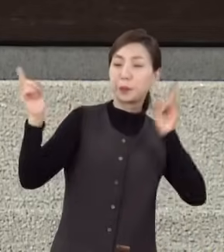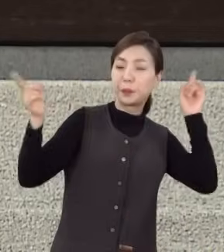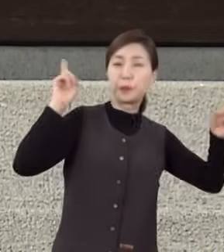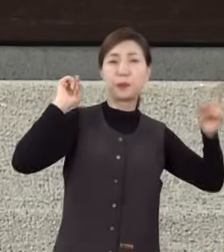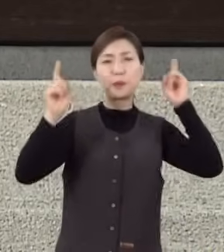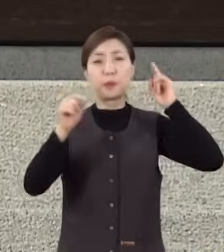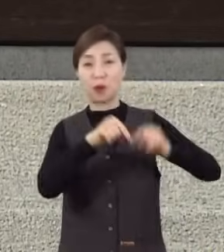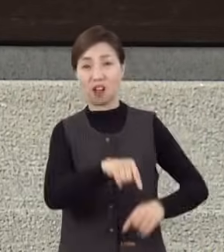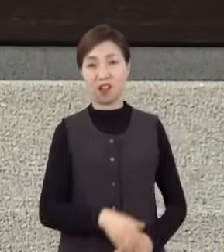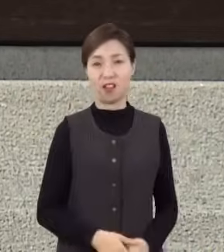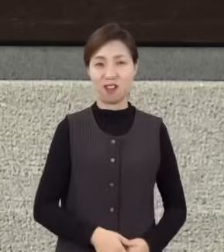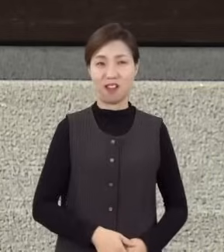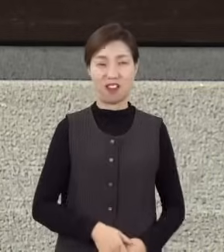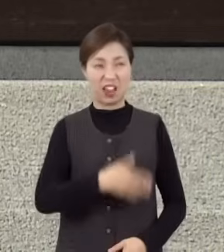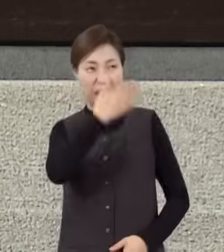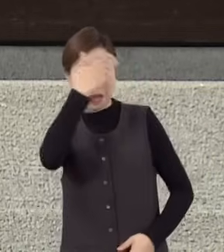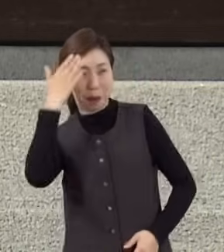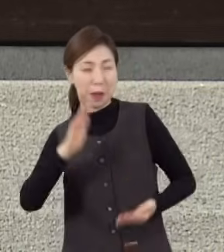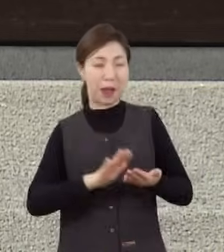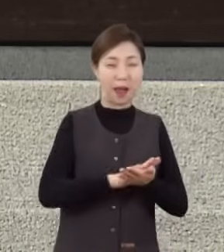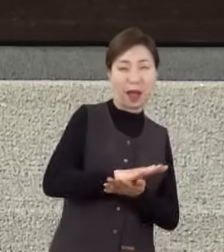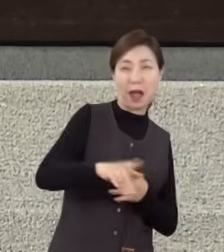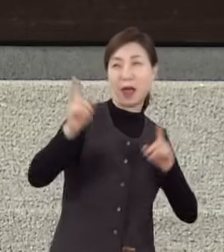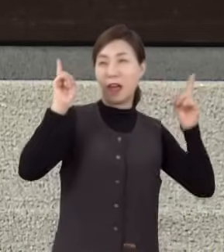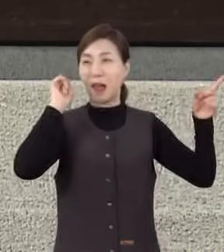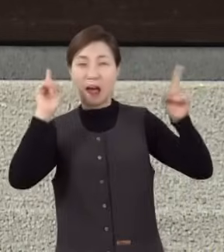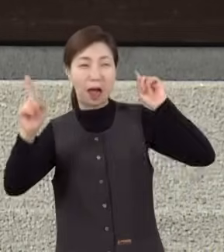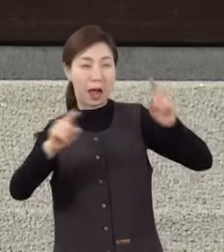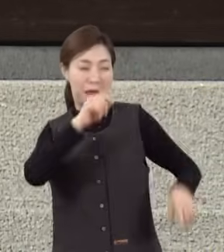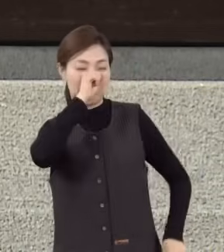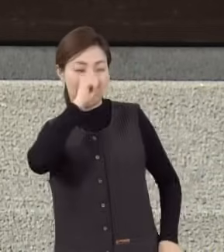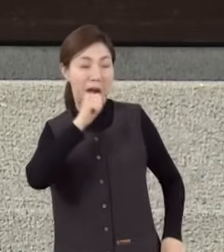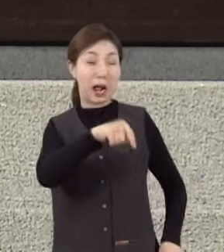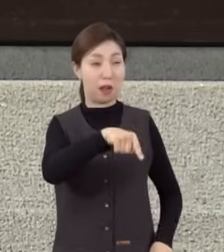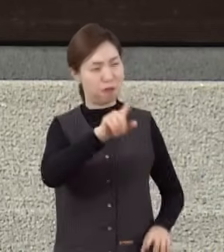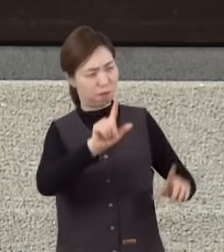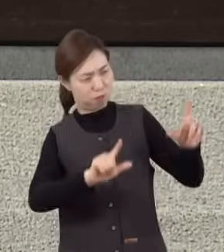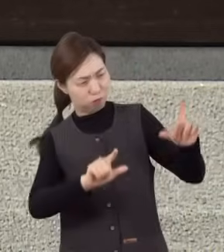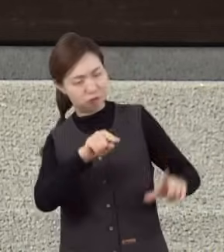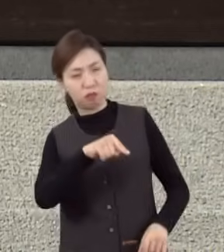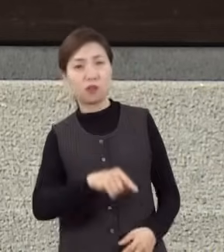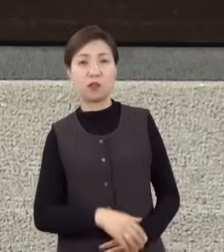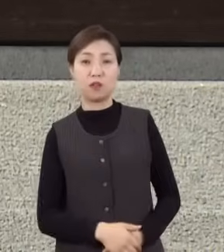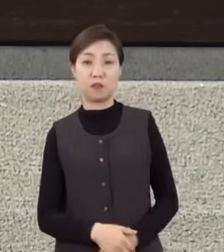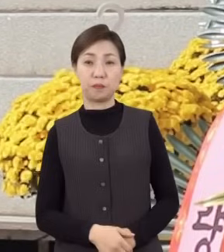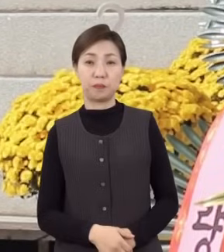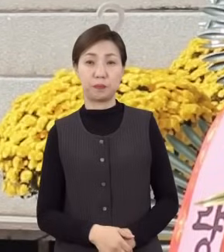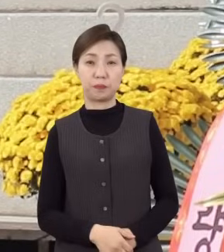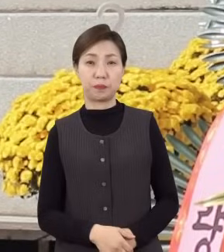놀아? 젊어서 놀아. 얼씨구나, 좋구나. 막 놀고 있으니까